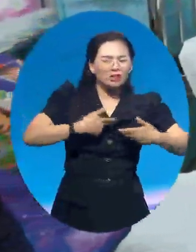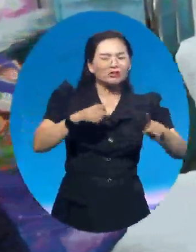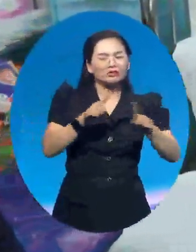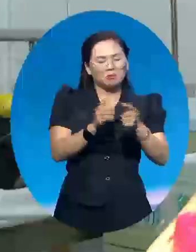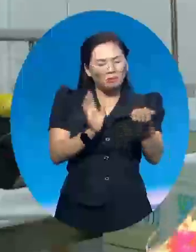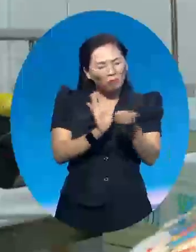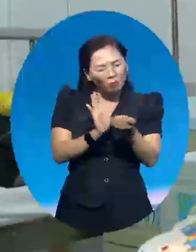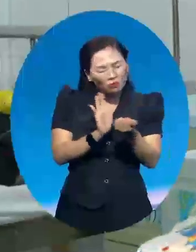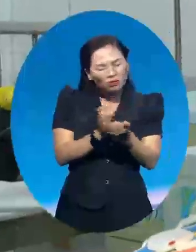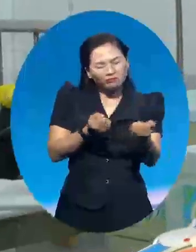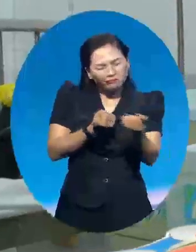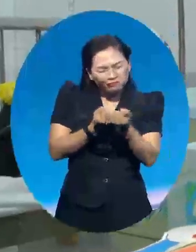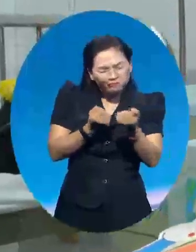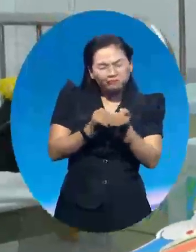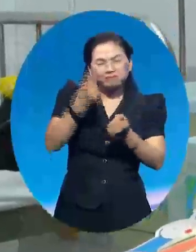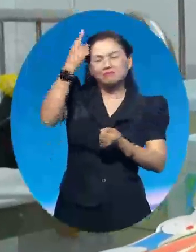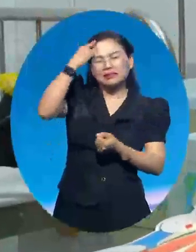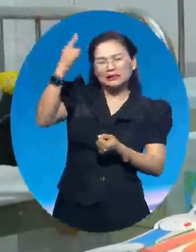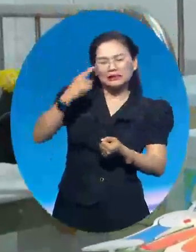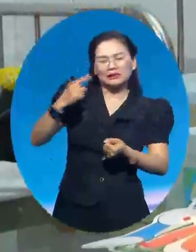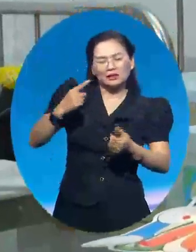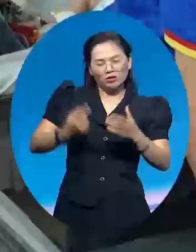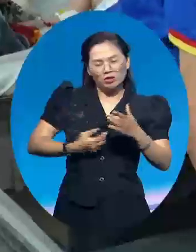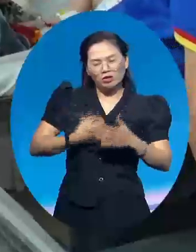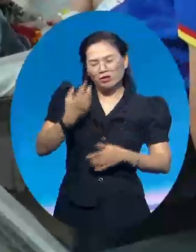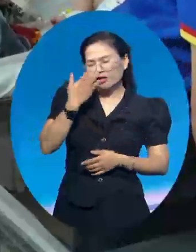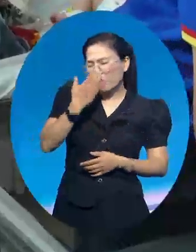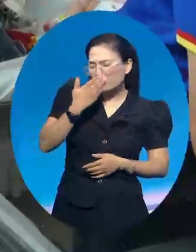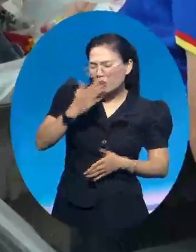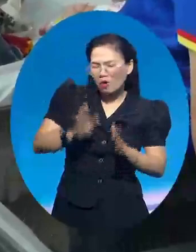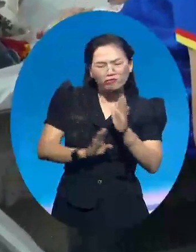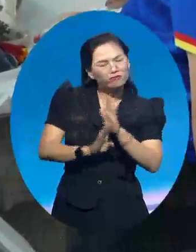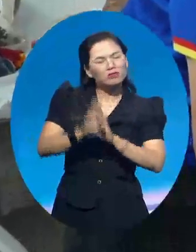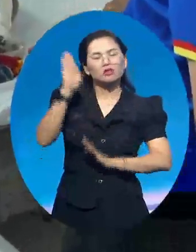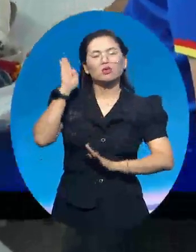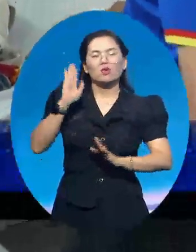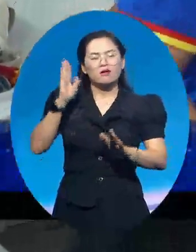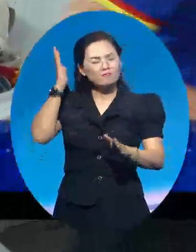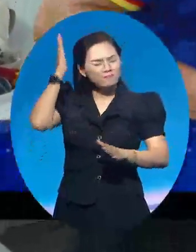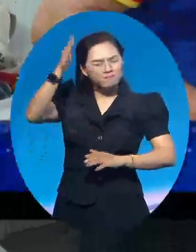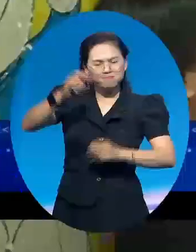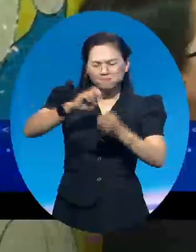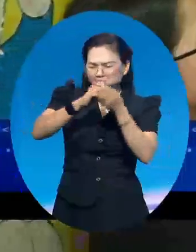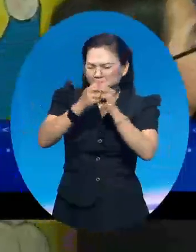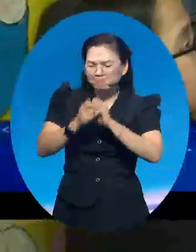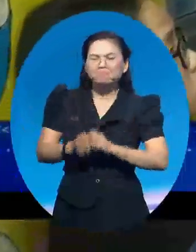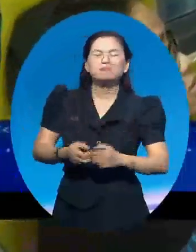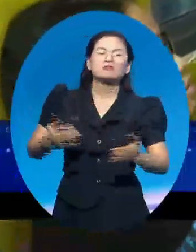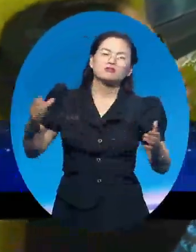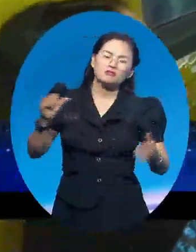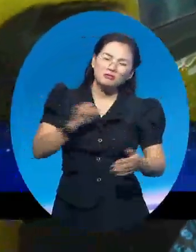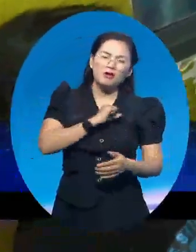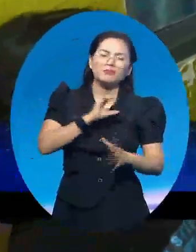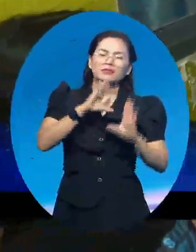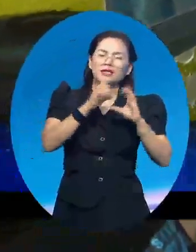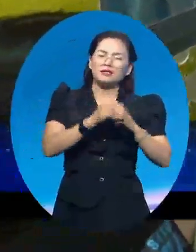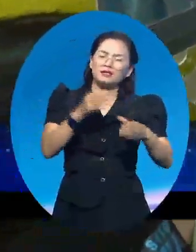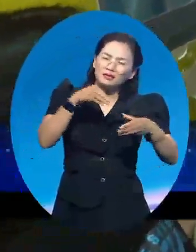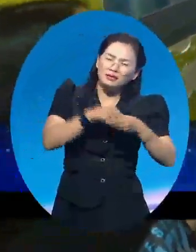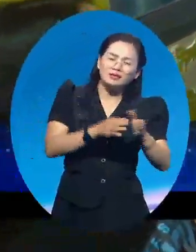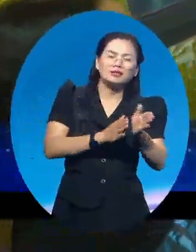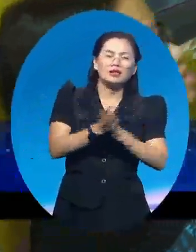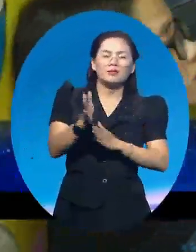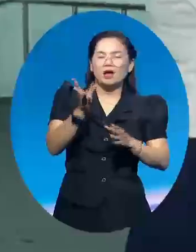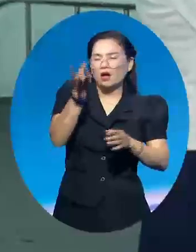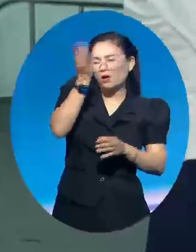có giá trị to lớn, giúp các bệnh nhi vượt qua nỗi đau bệnh tật, sớm hồi phục sức khỏe để trở về với gia đình, tiếp tục cố gắng